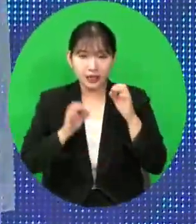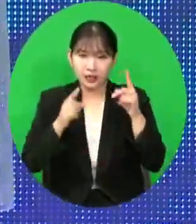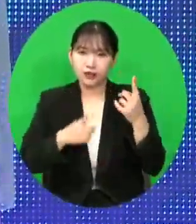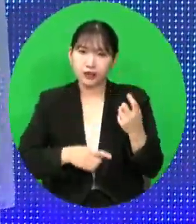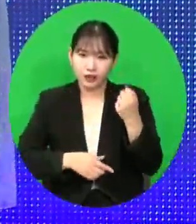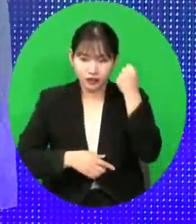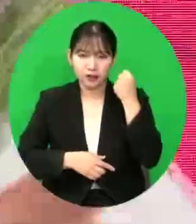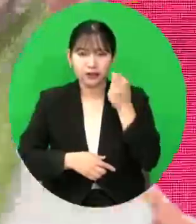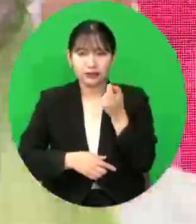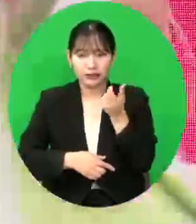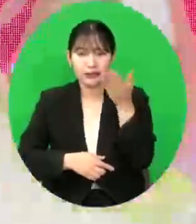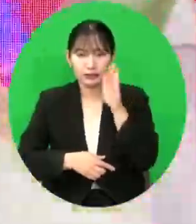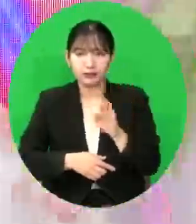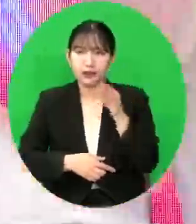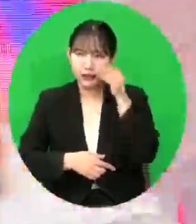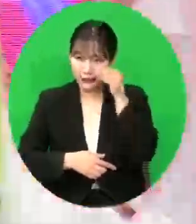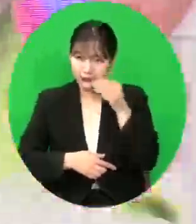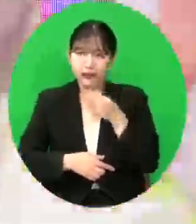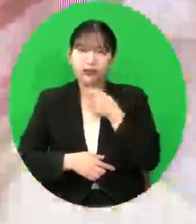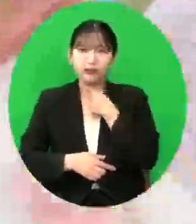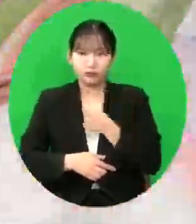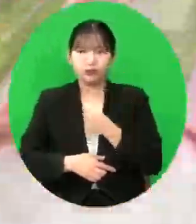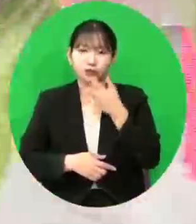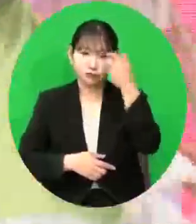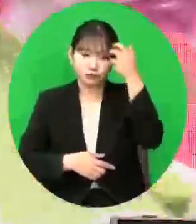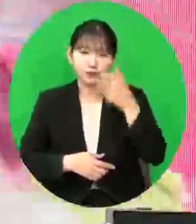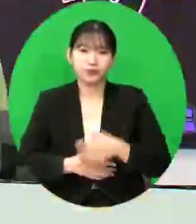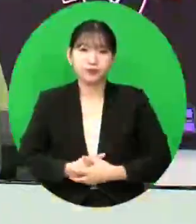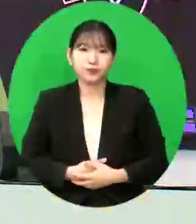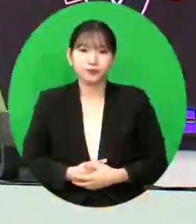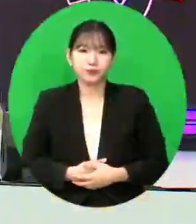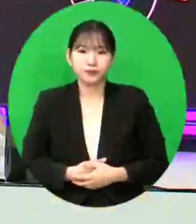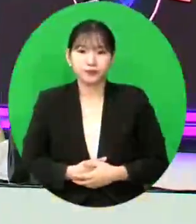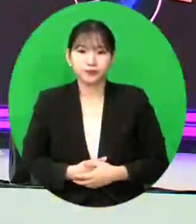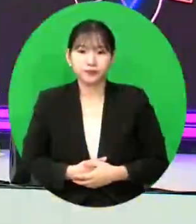것이 이들의 작지만 간절한 소망입니다. MBC 뉴스 서희령입니다.